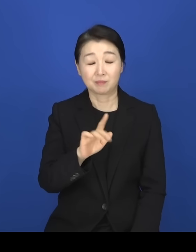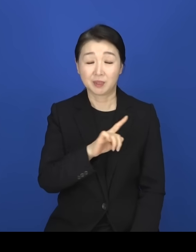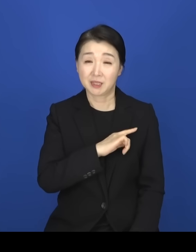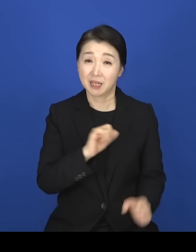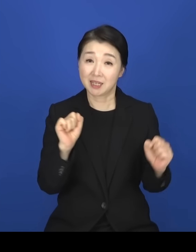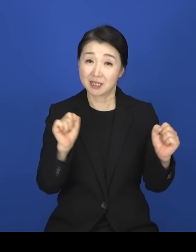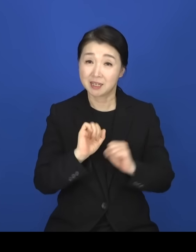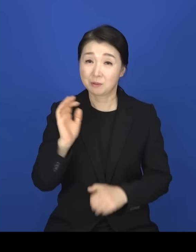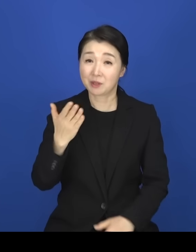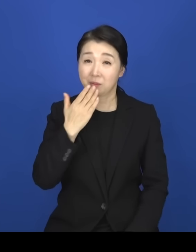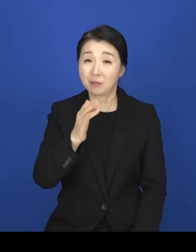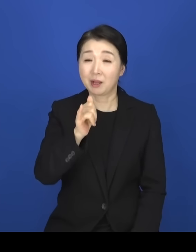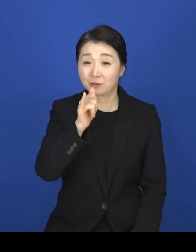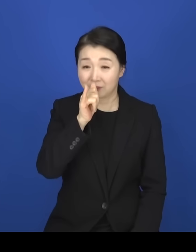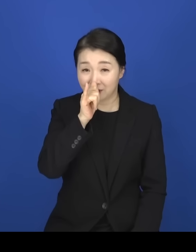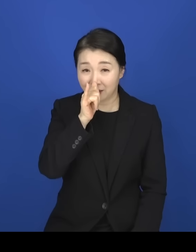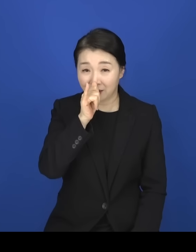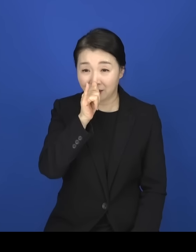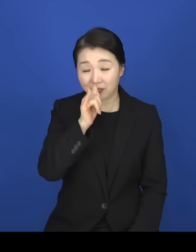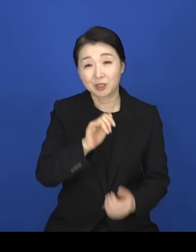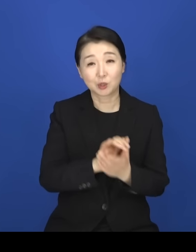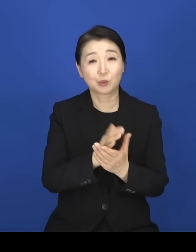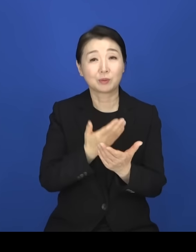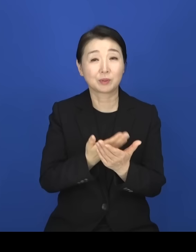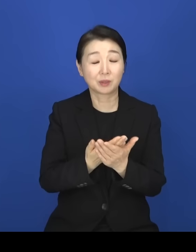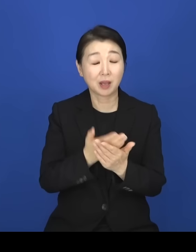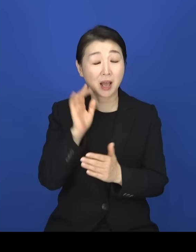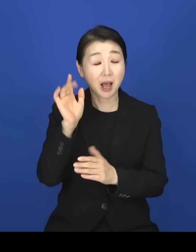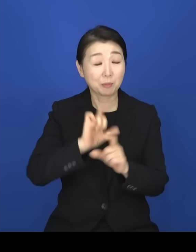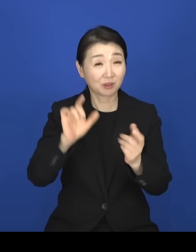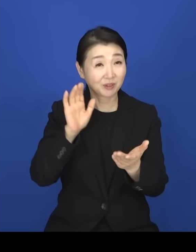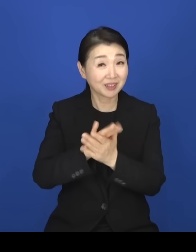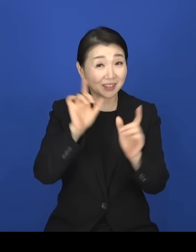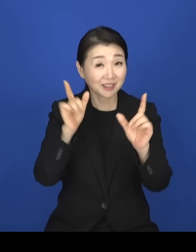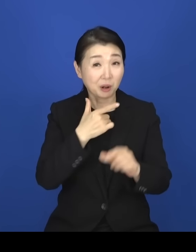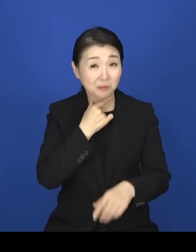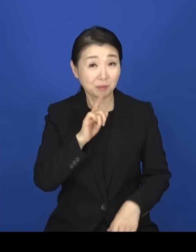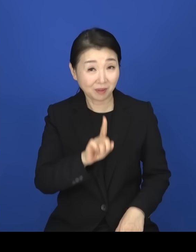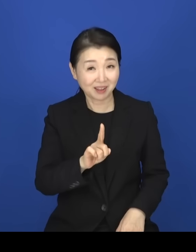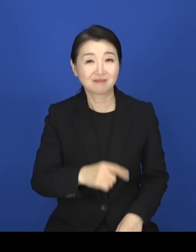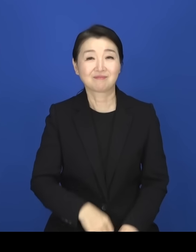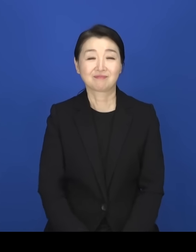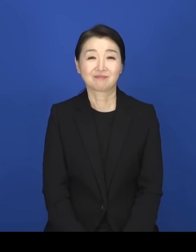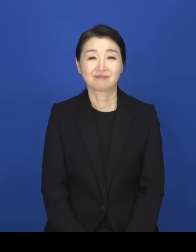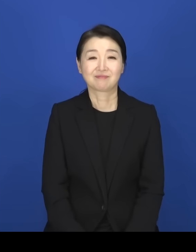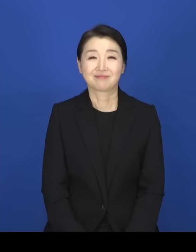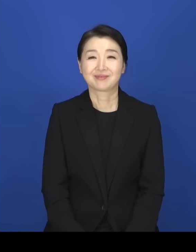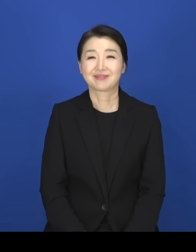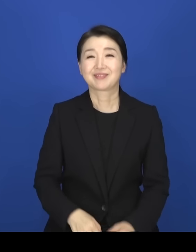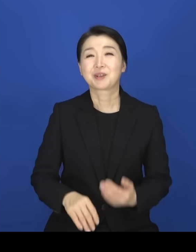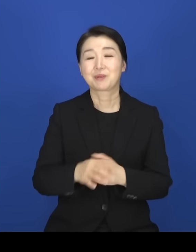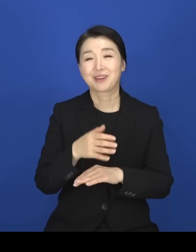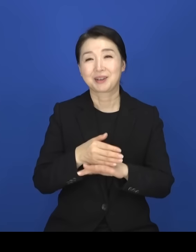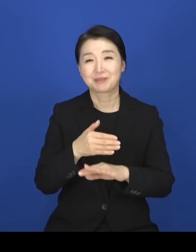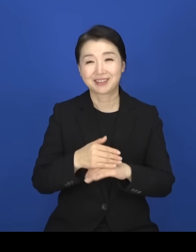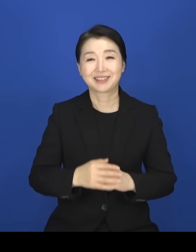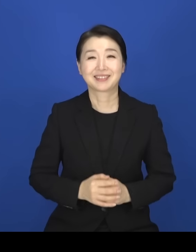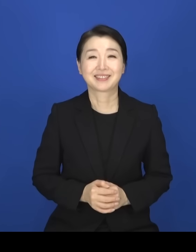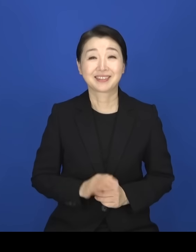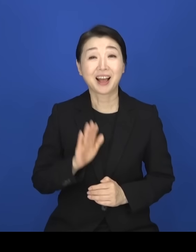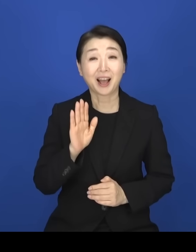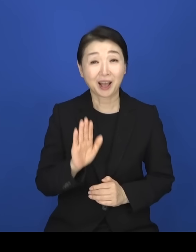차가움이 될 수 있게 해달라고 좀 기도해 주시면 더 뜨겁게. 네. 감사드리겠습니다. 네.